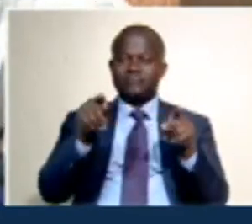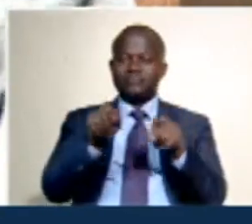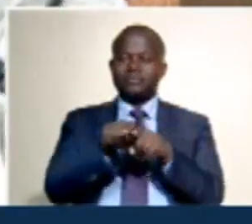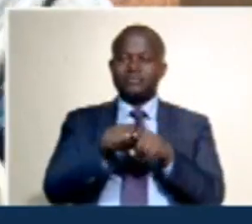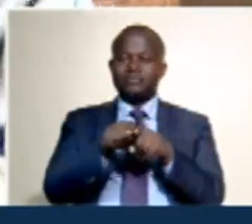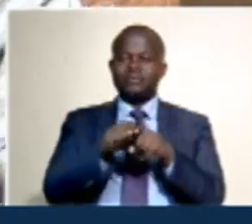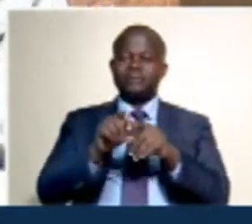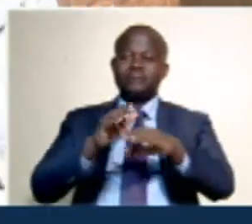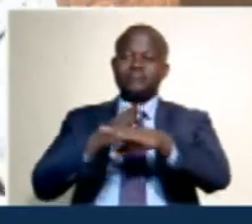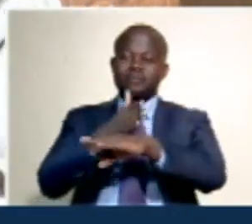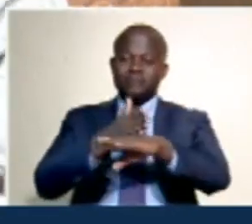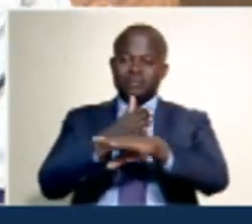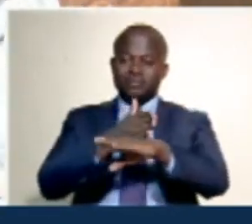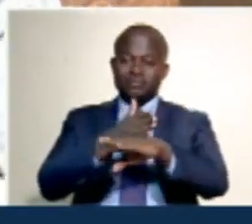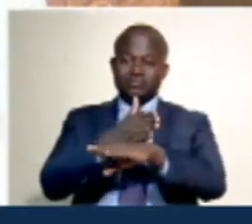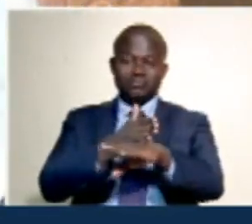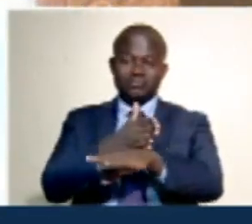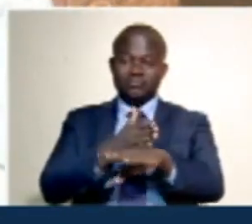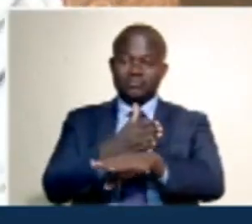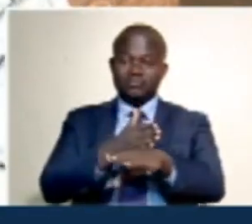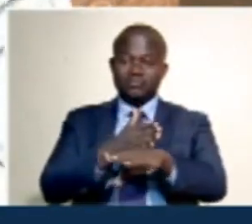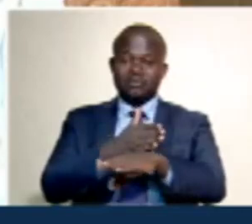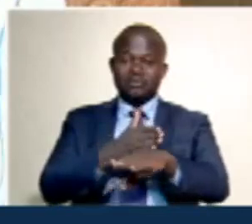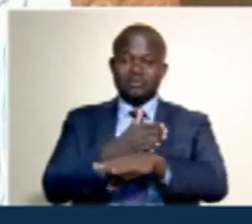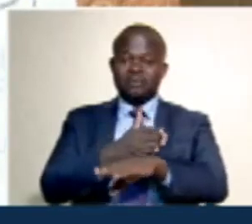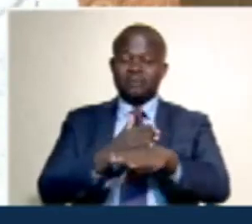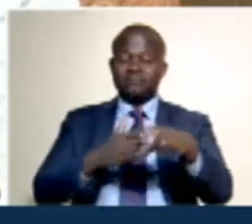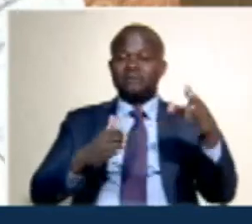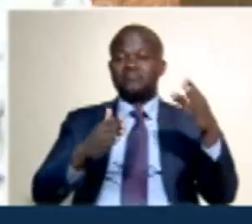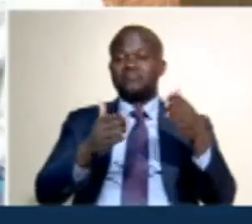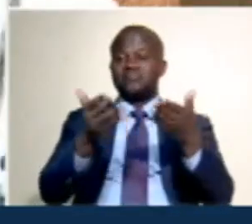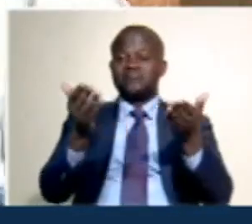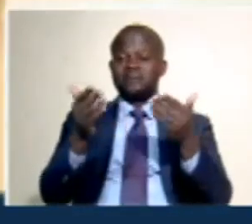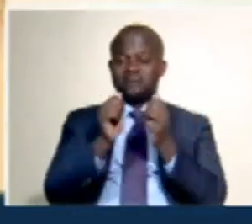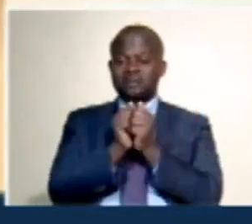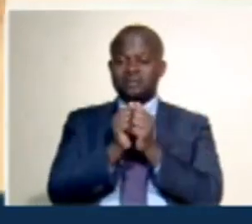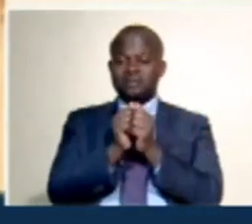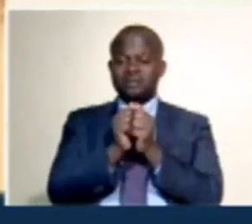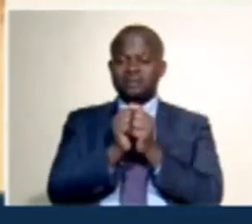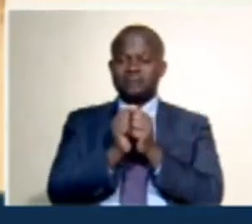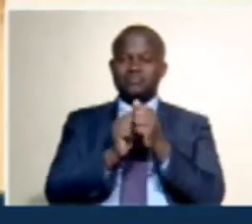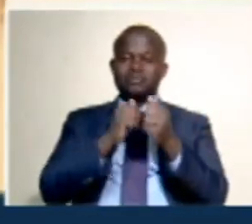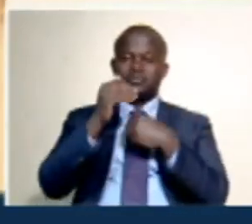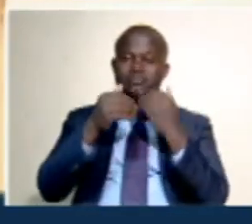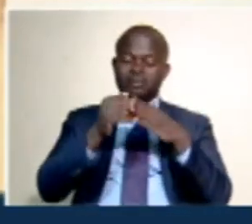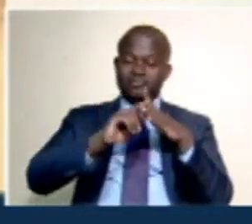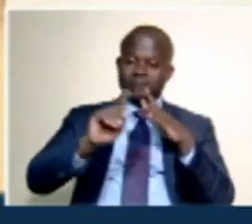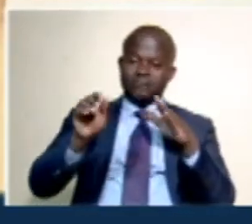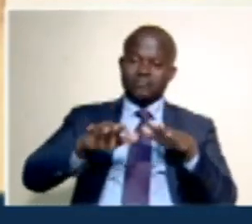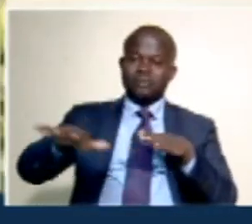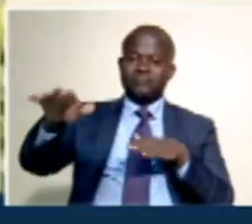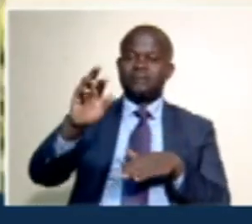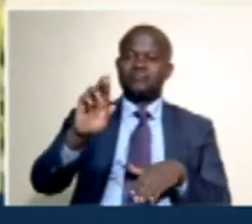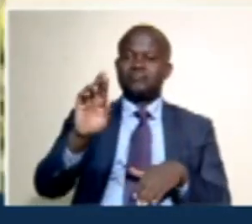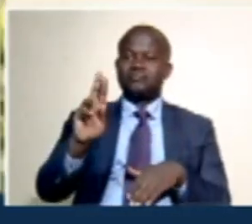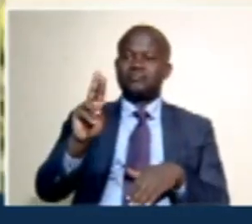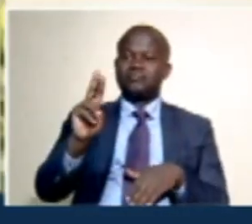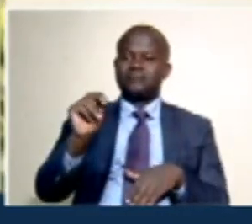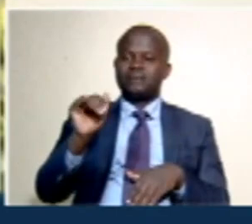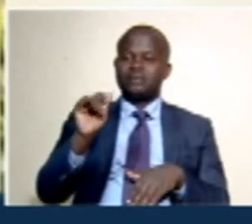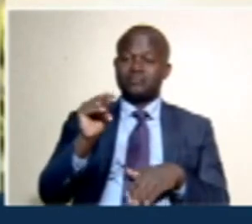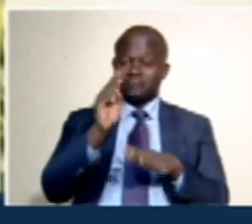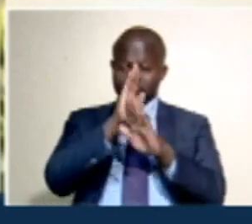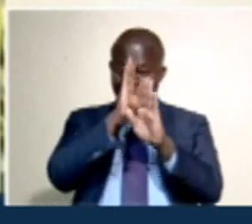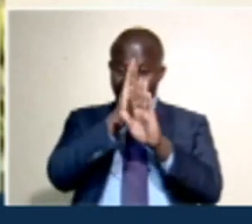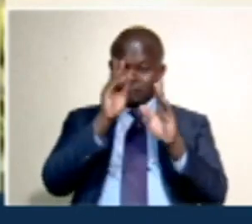nk'uko babaga mbese ufate inka bakabaga nyine bakayisatura bakashyira hariya avuga ko nyuma yaje guhungira mu cyari komine Runyinya yihisha mu